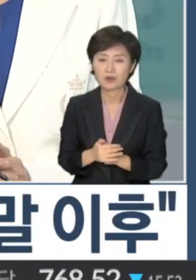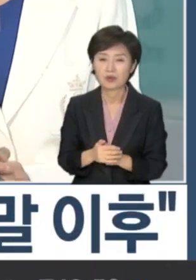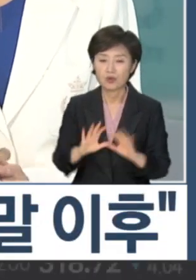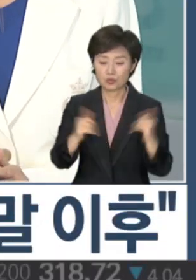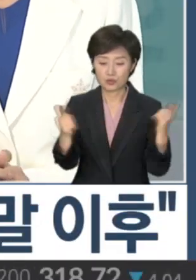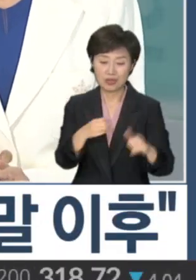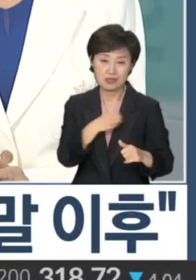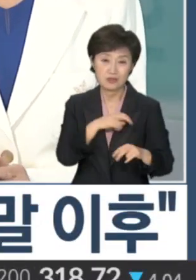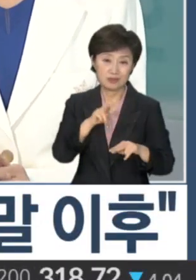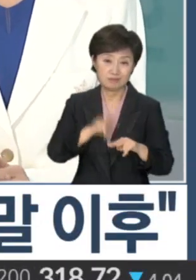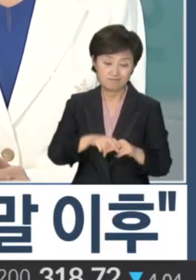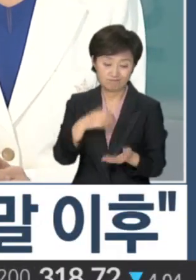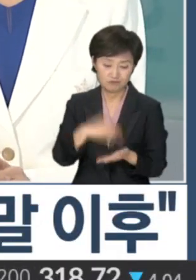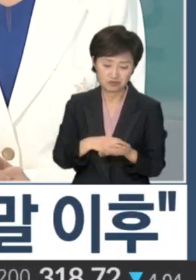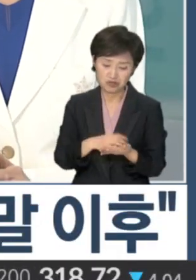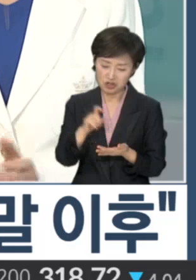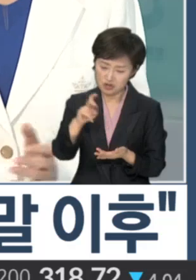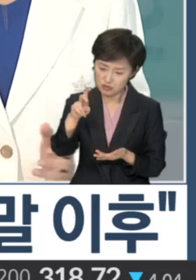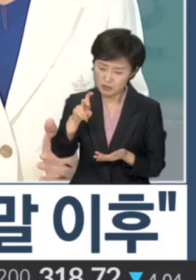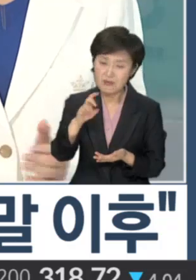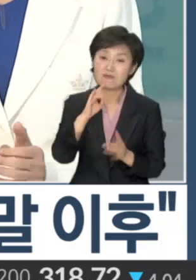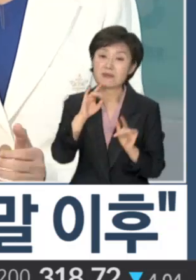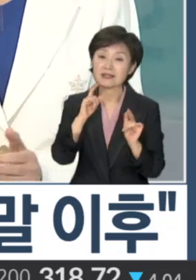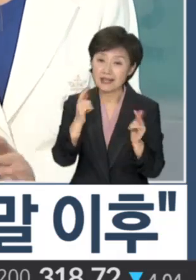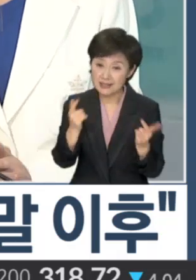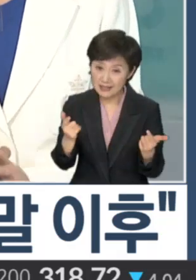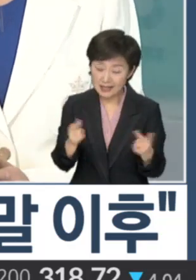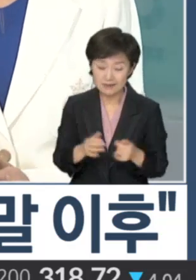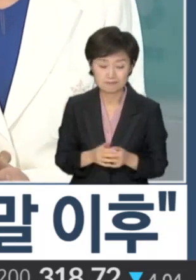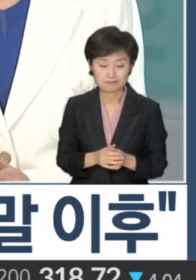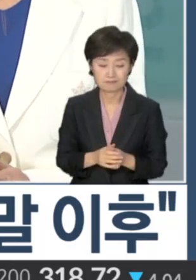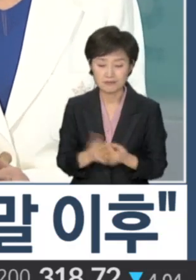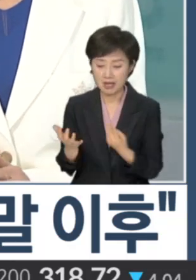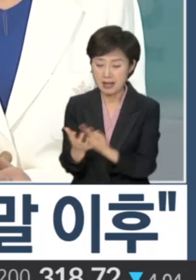20석이다 숫자만이 아니라 가져올 수 있는